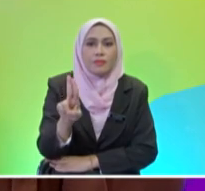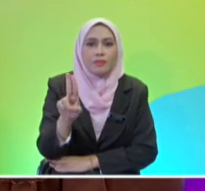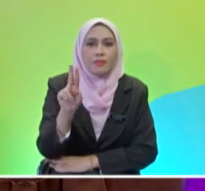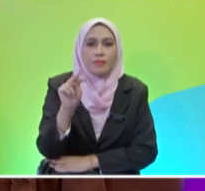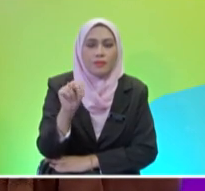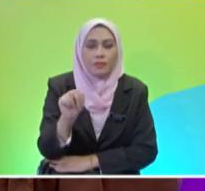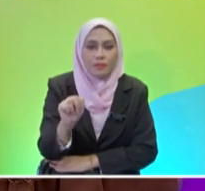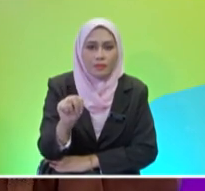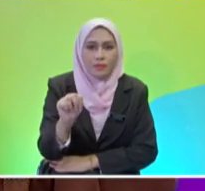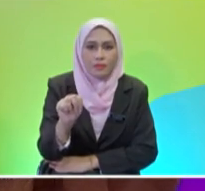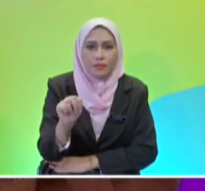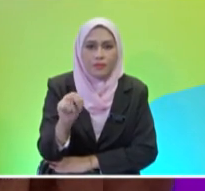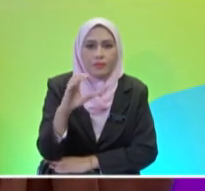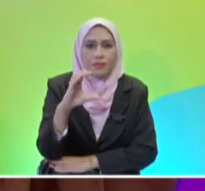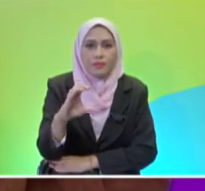B-E-B-L-U-N, lun.